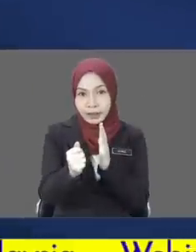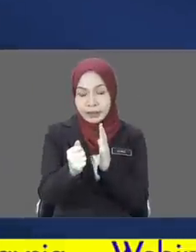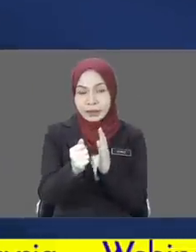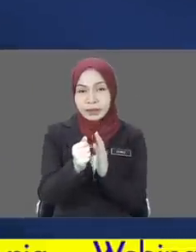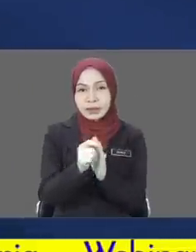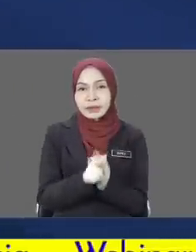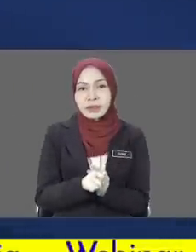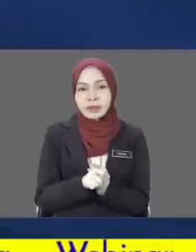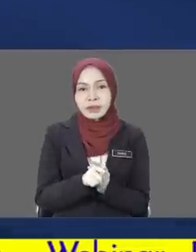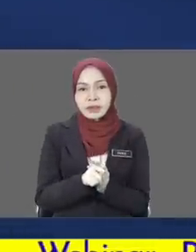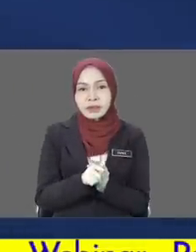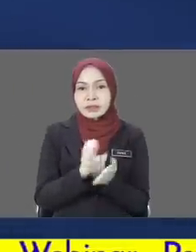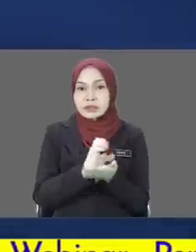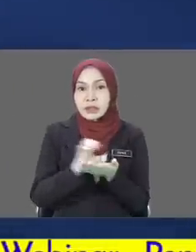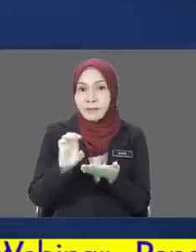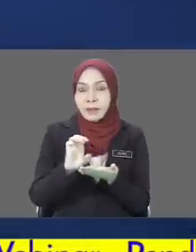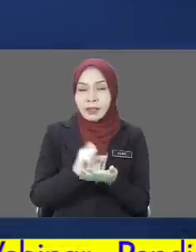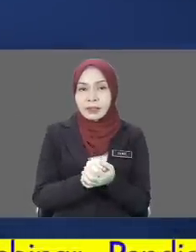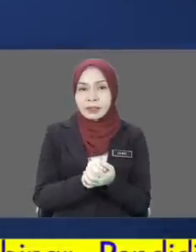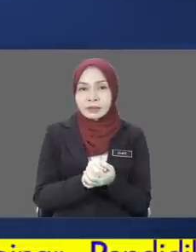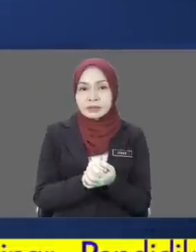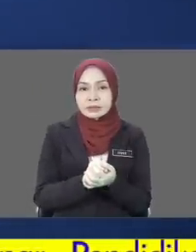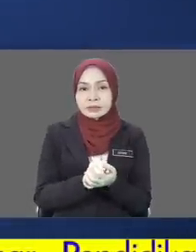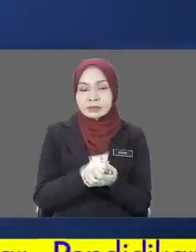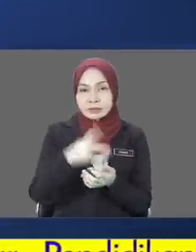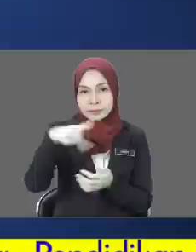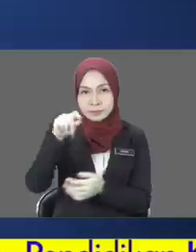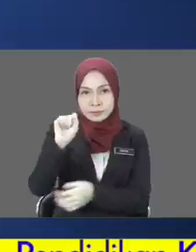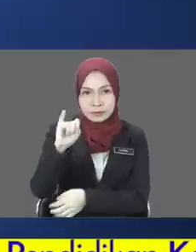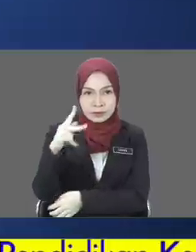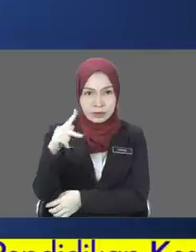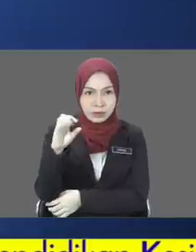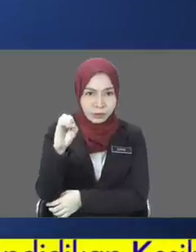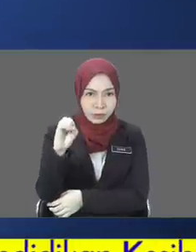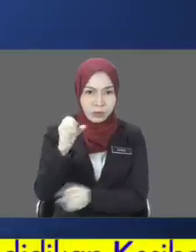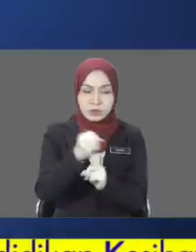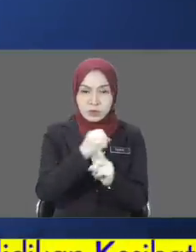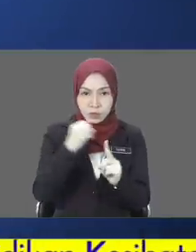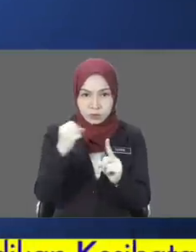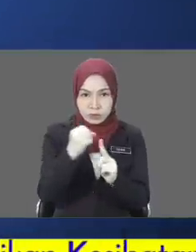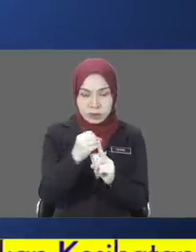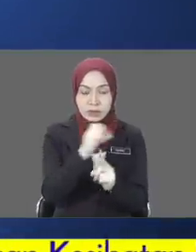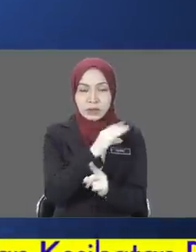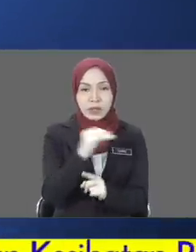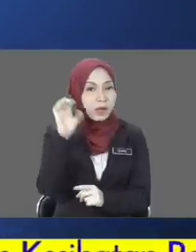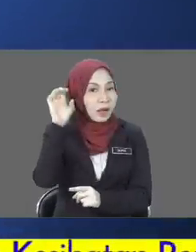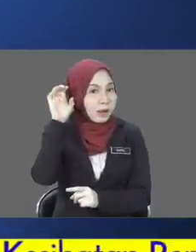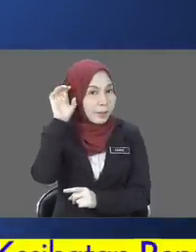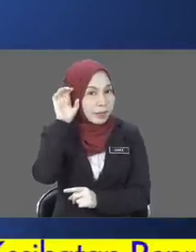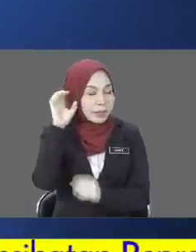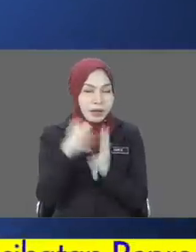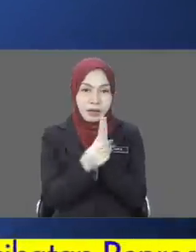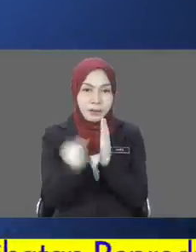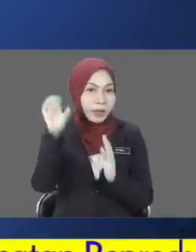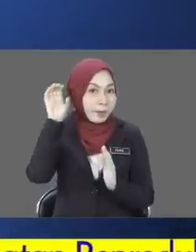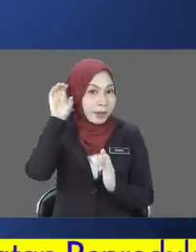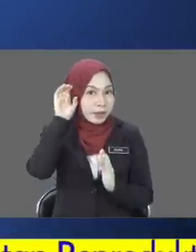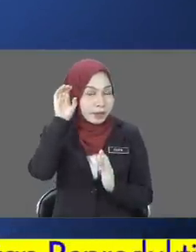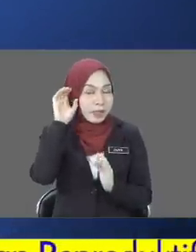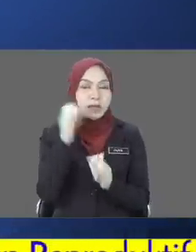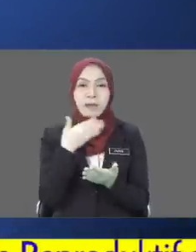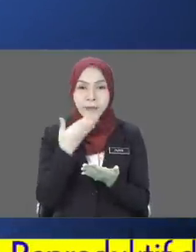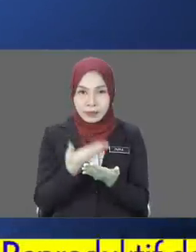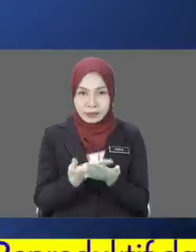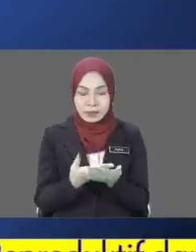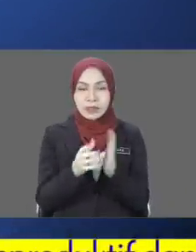kecakapan saya khususnya contohnya berkaitan dengan Kemayoran mendengar dan berkomunikasi yang baik kemahiran dalam membuat